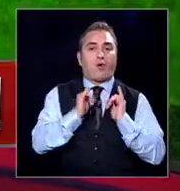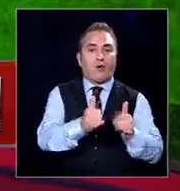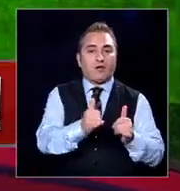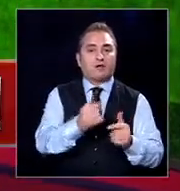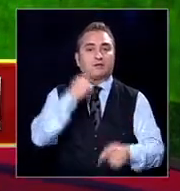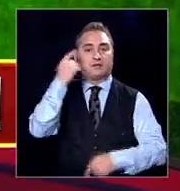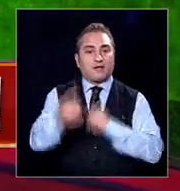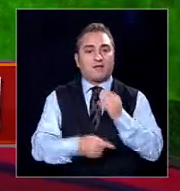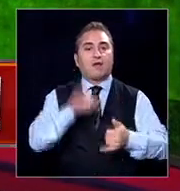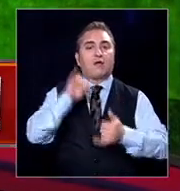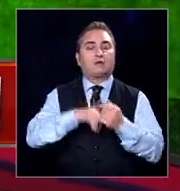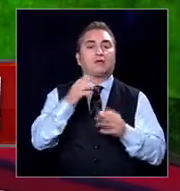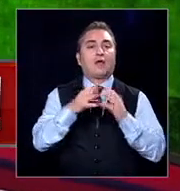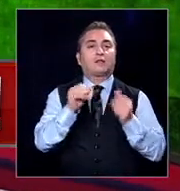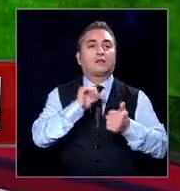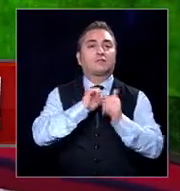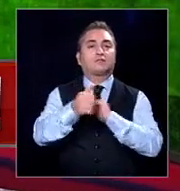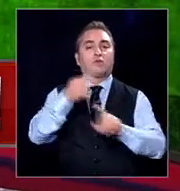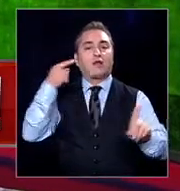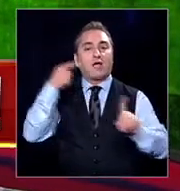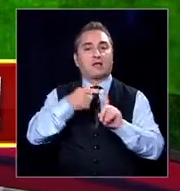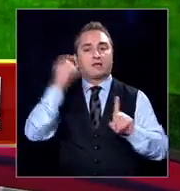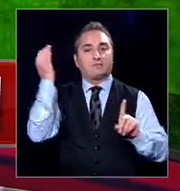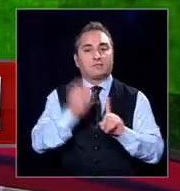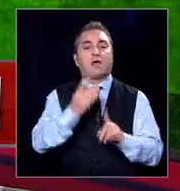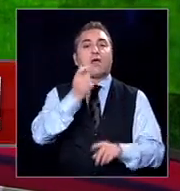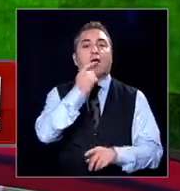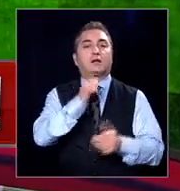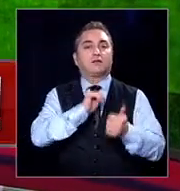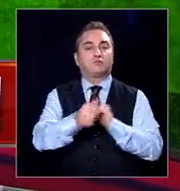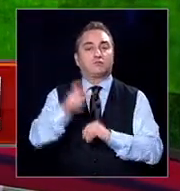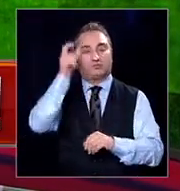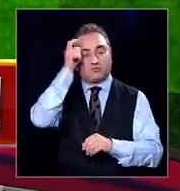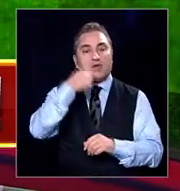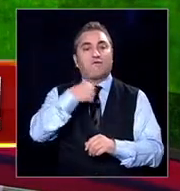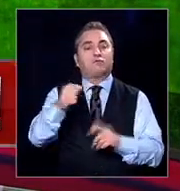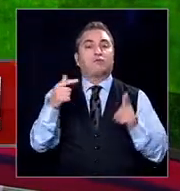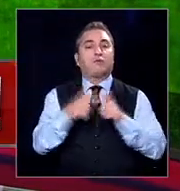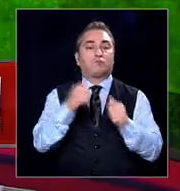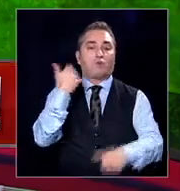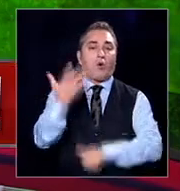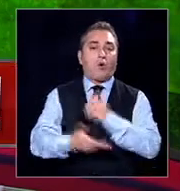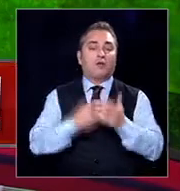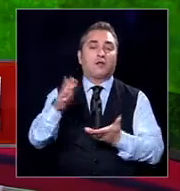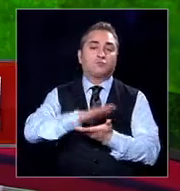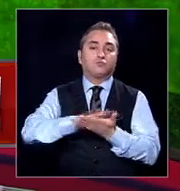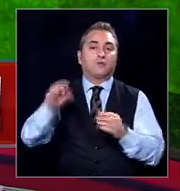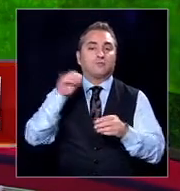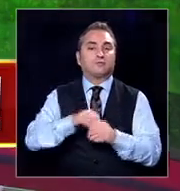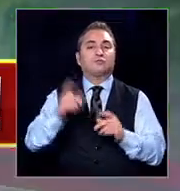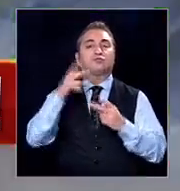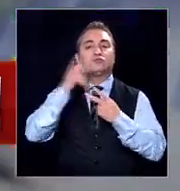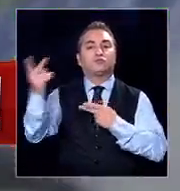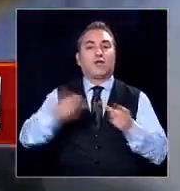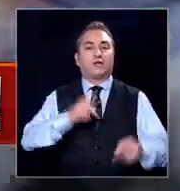şok iddiayla Adana Spor'u hedef alan Ankara Spor, Türkiye Futbol Federasyonu'na olayın aydınlatılması için çağrıda bulundu.